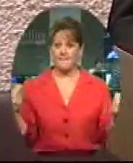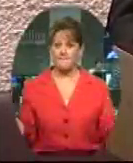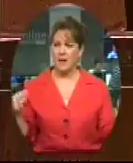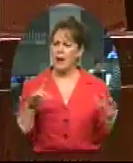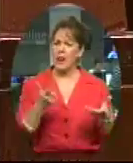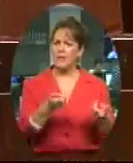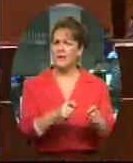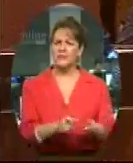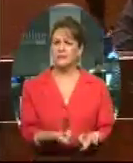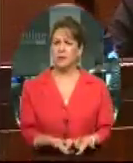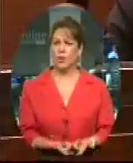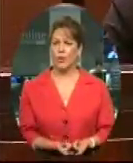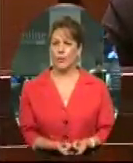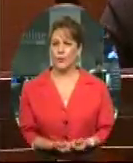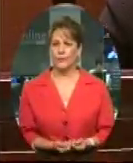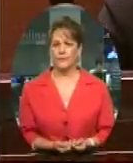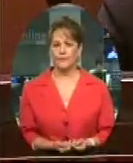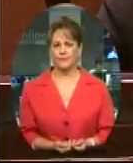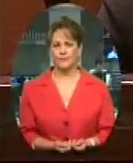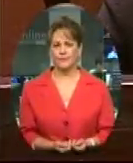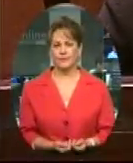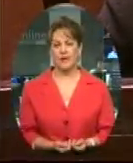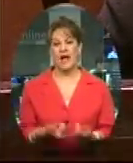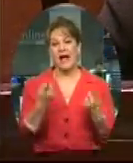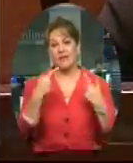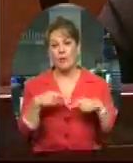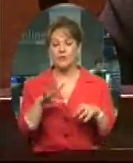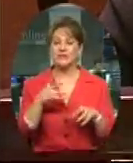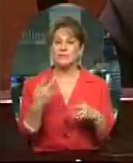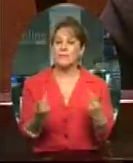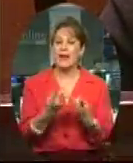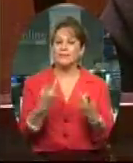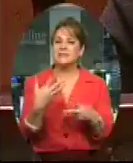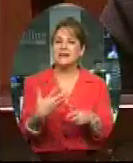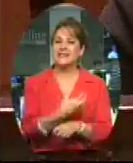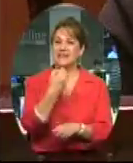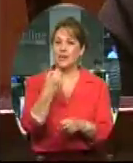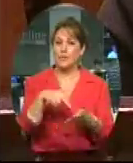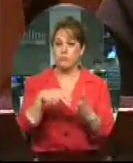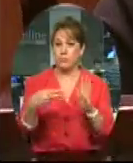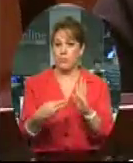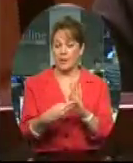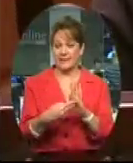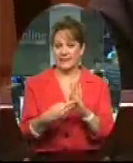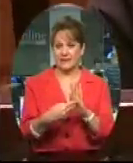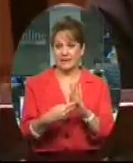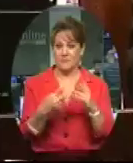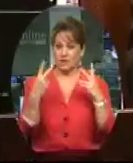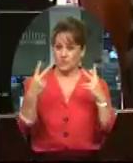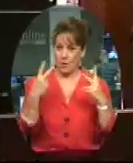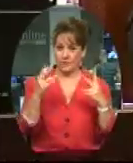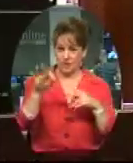לסגור? ובכל זאת, אם מחפשים בכל המציאות הביטחונית את ההישג הפוליטי המשמעותי של הקואליציה בכנס